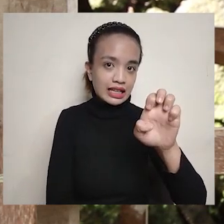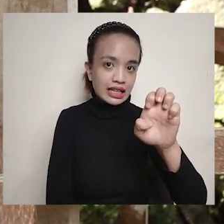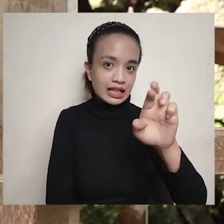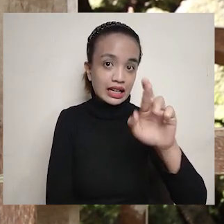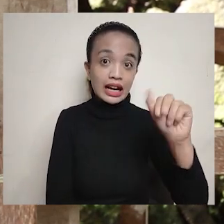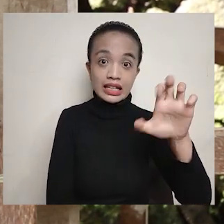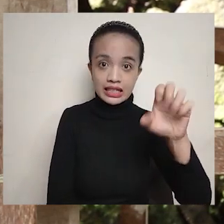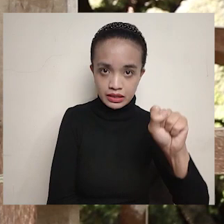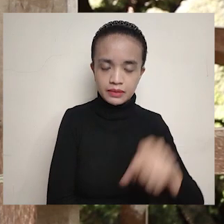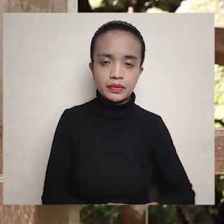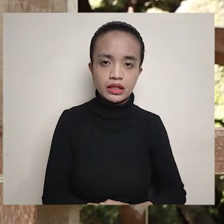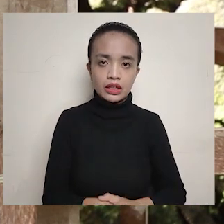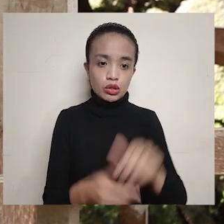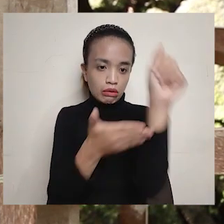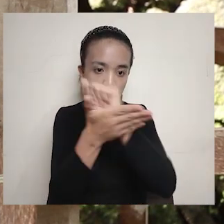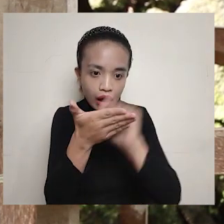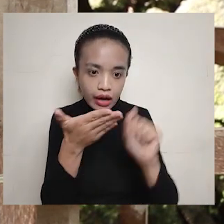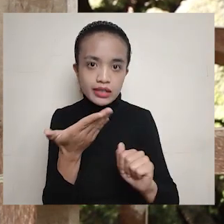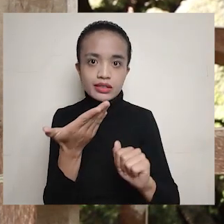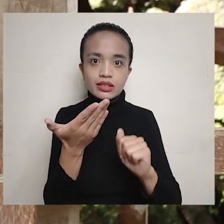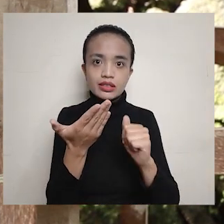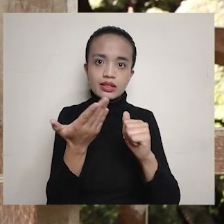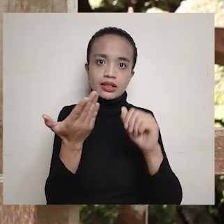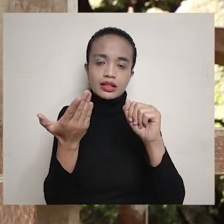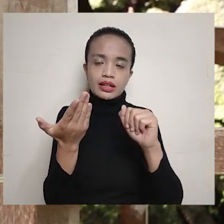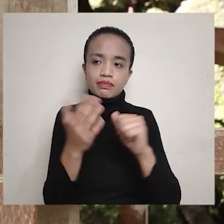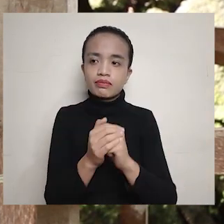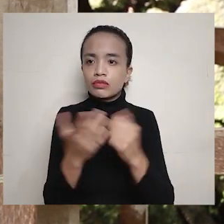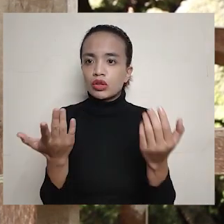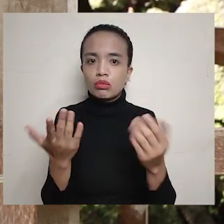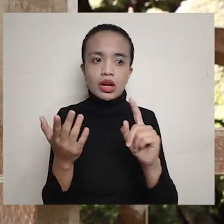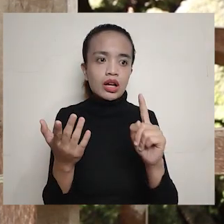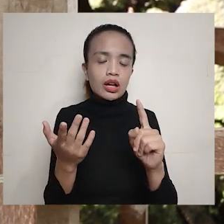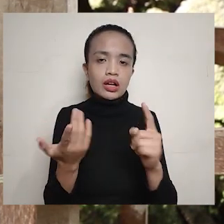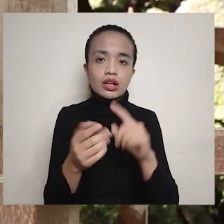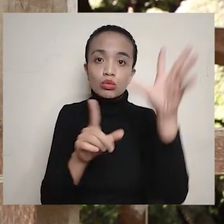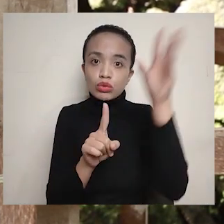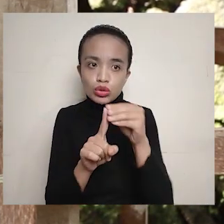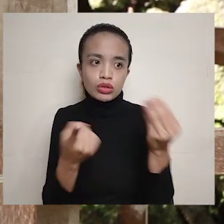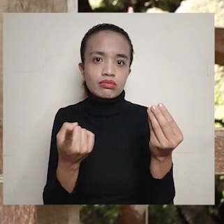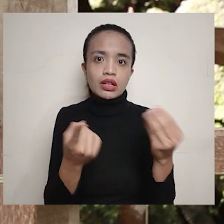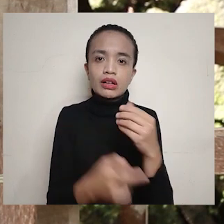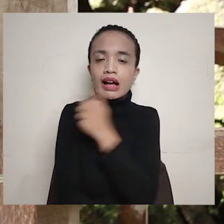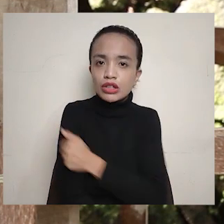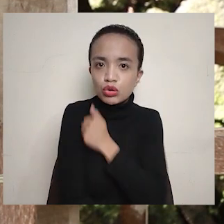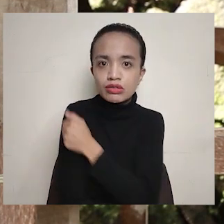na arts and crafts, yung mga kaugalian ng mga katutubo, and that makes us distinctly